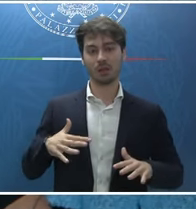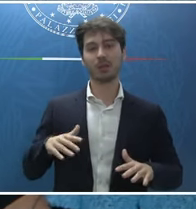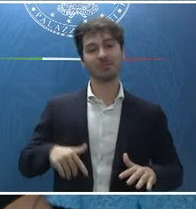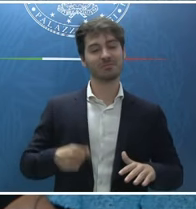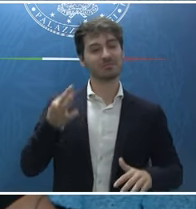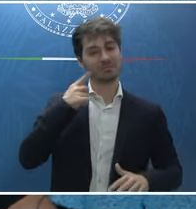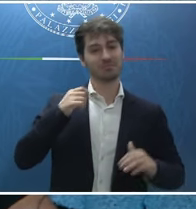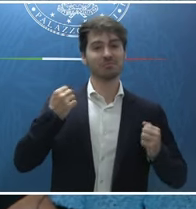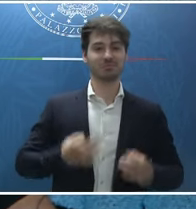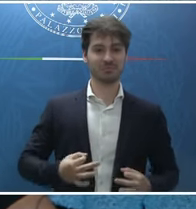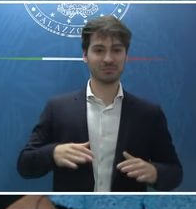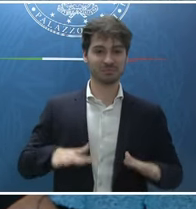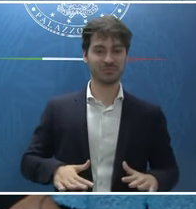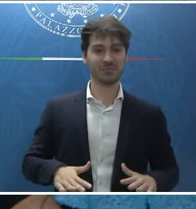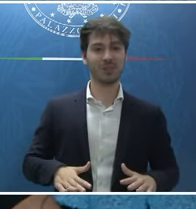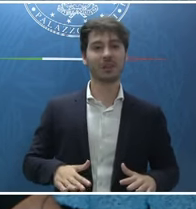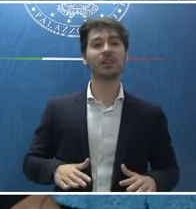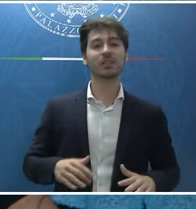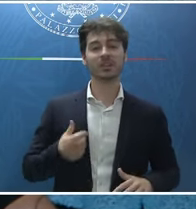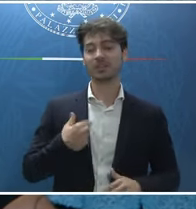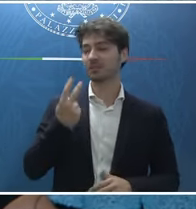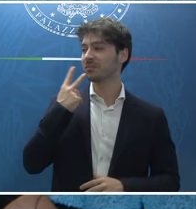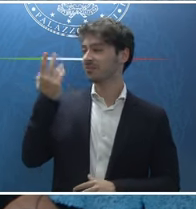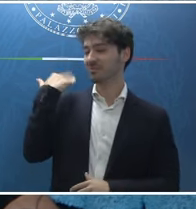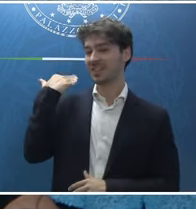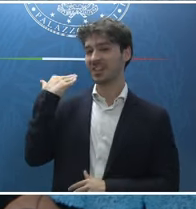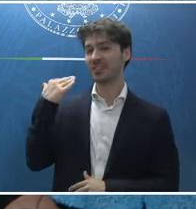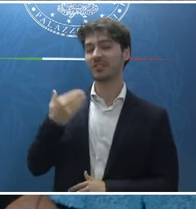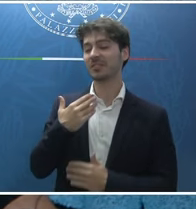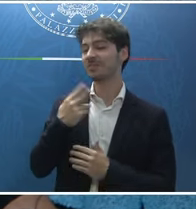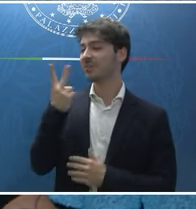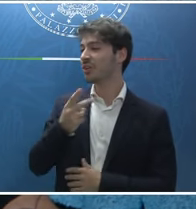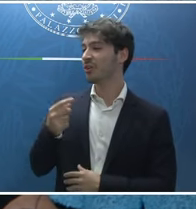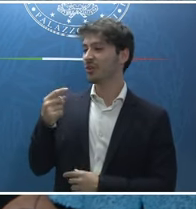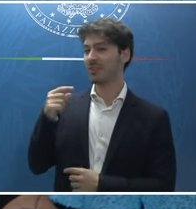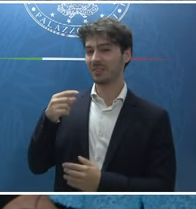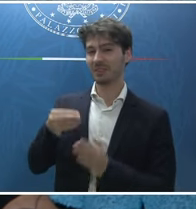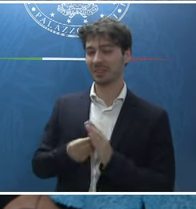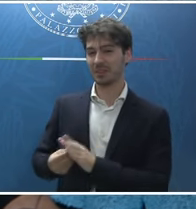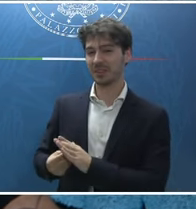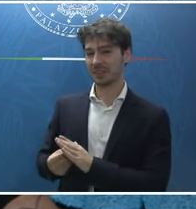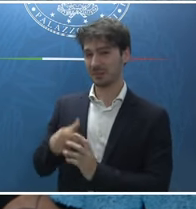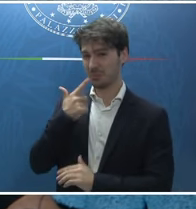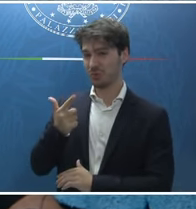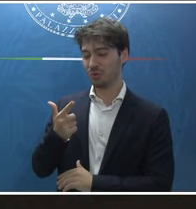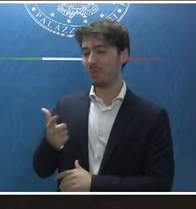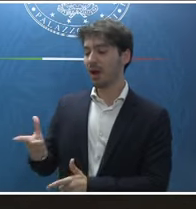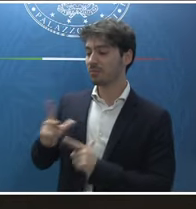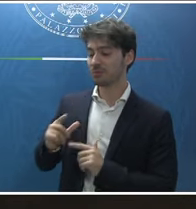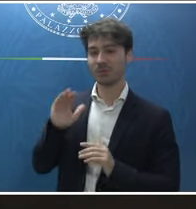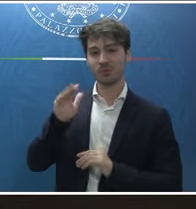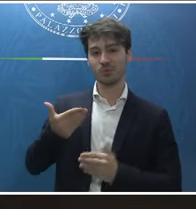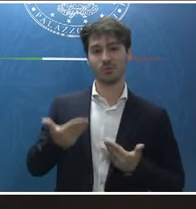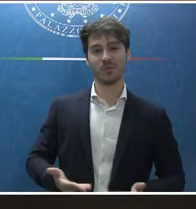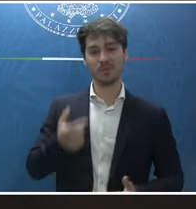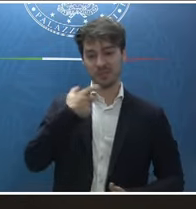Oggi guardo indietro e ringrazio la mia dipendenza. Senza di essa non sarei la persona che sono. Questo percorso mi